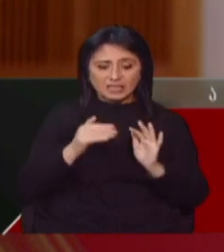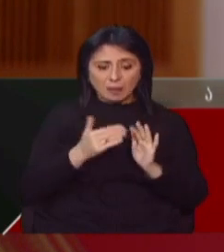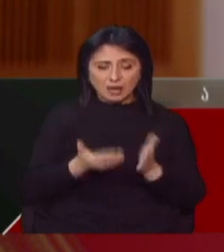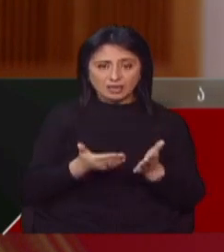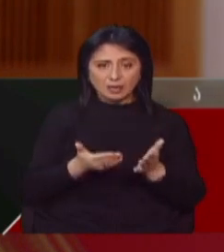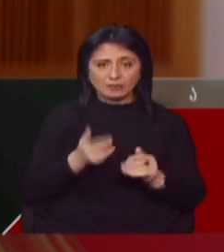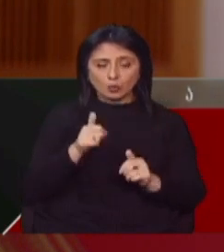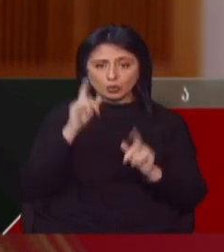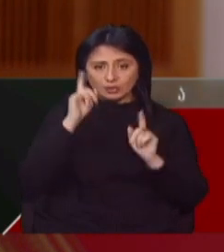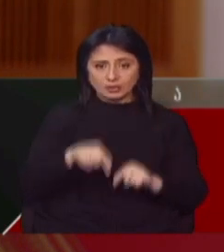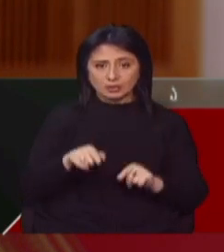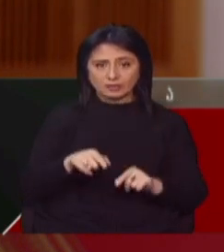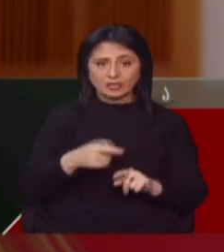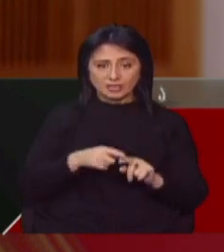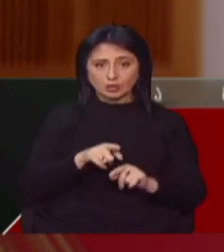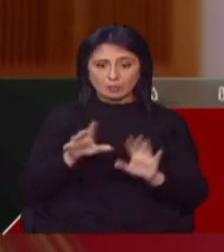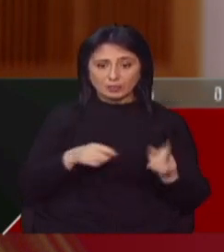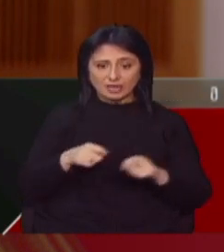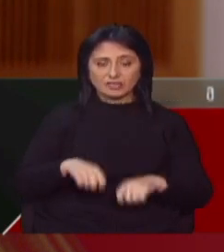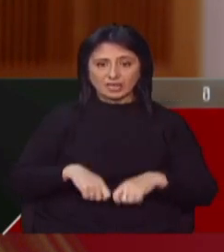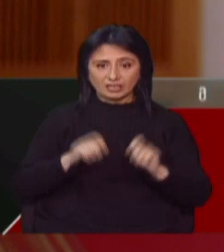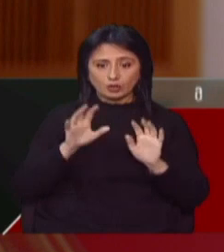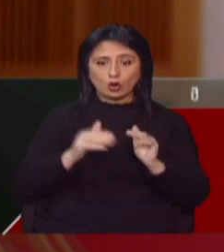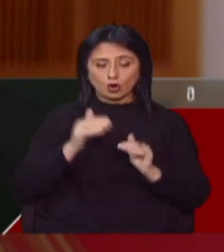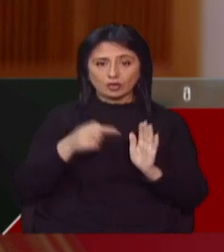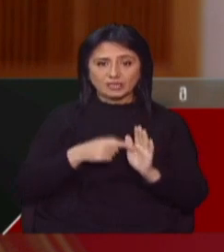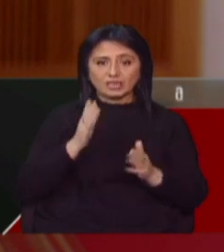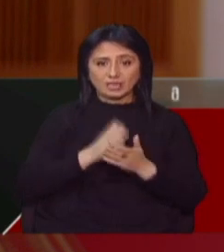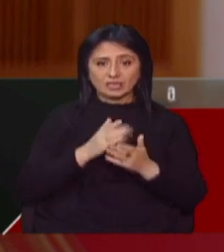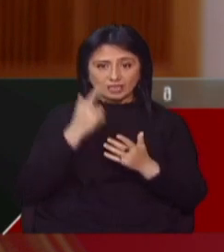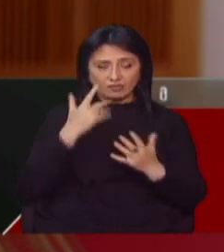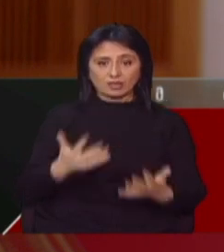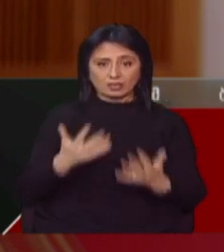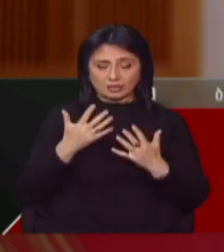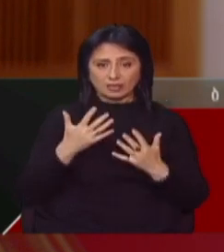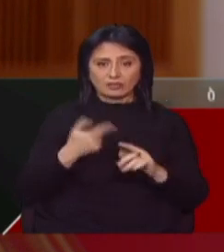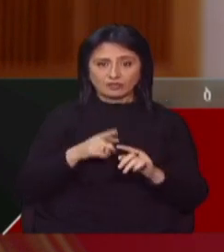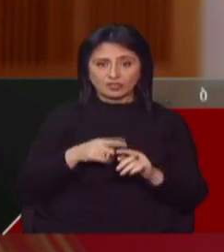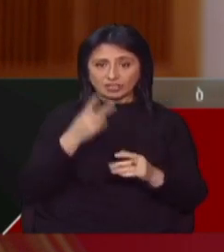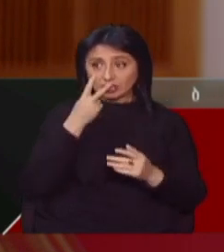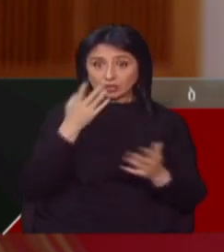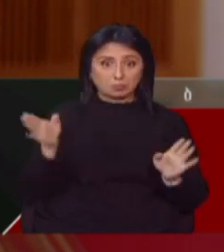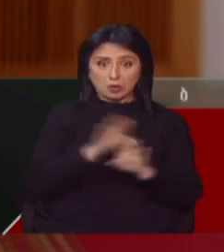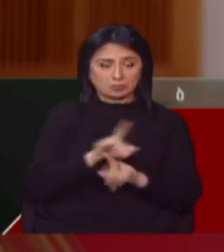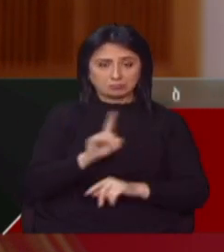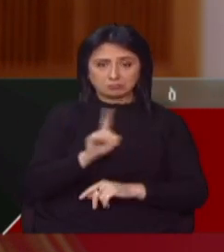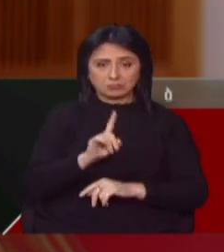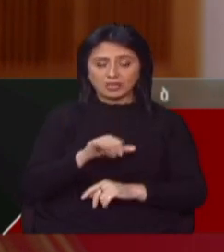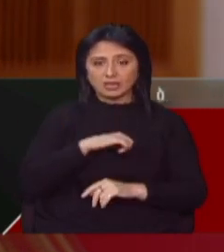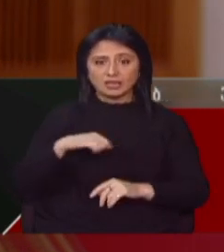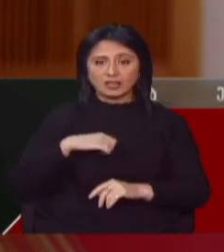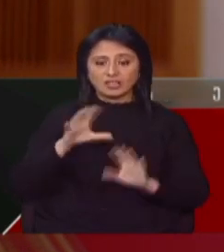კაზუსი, როგორც ისინი ამბობენ, ის რომ პრეზიდენტმა დაარღვია კონსტიტუცია, ეს არის თვალნათელი და ეს შეუმჩნეველი არ უნდა დარჩეს არც